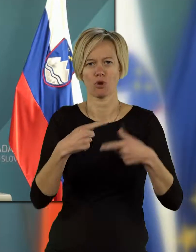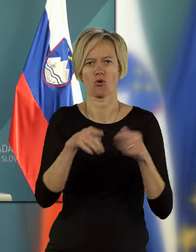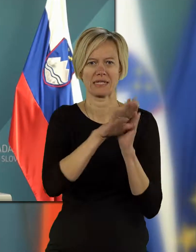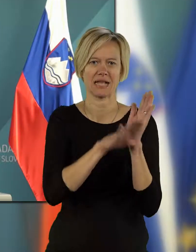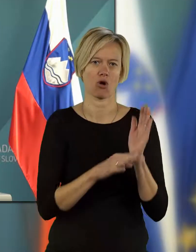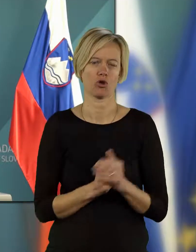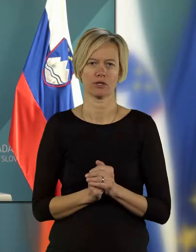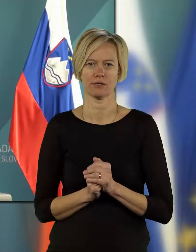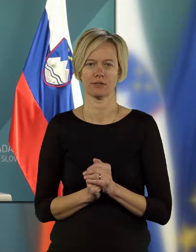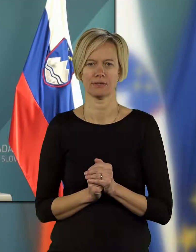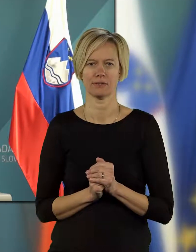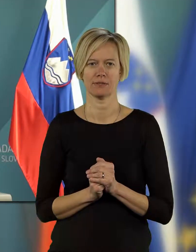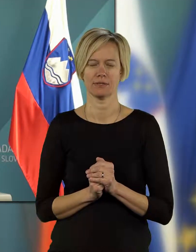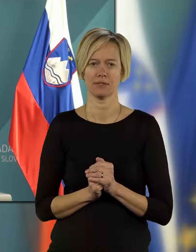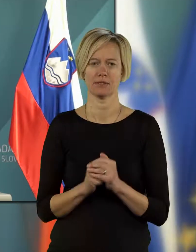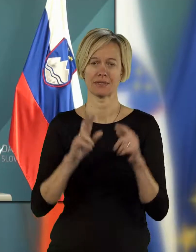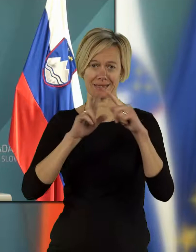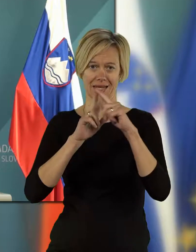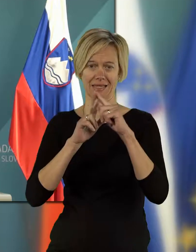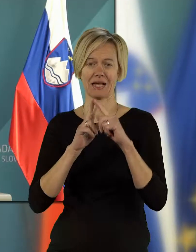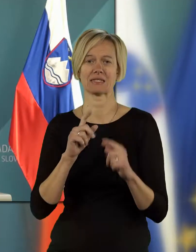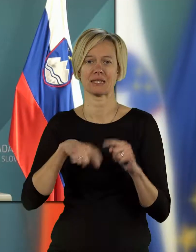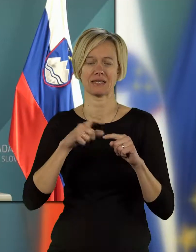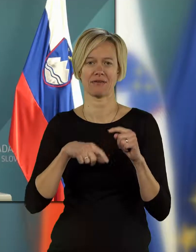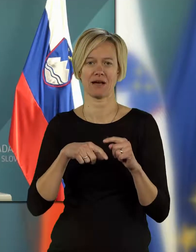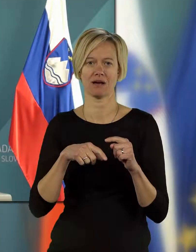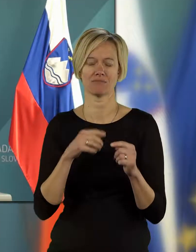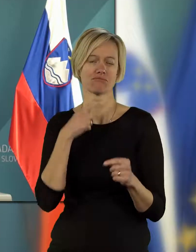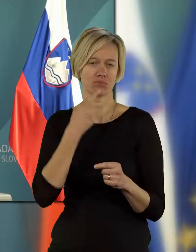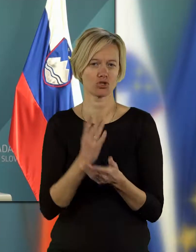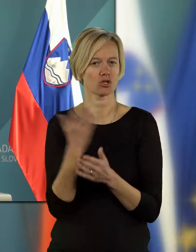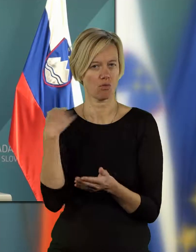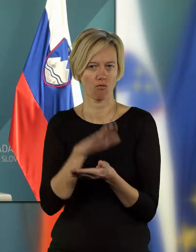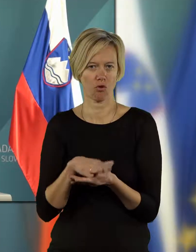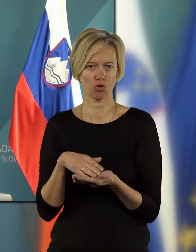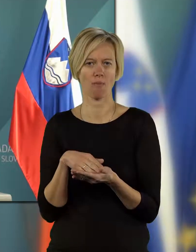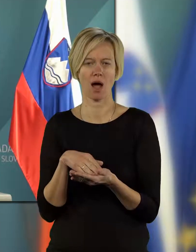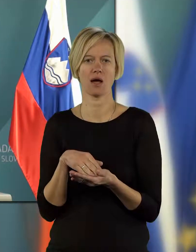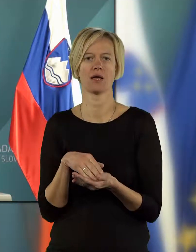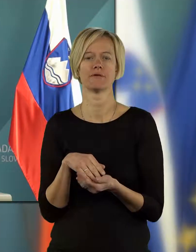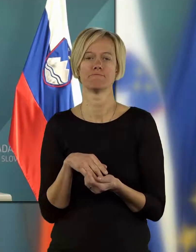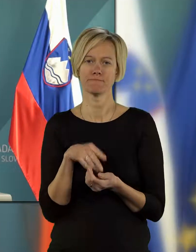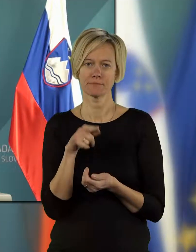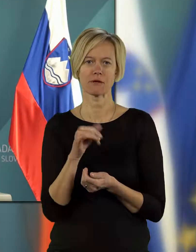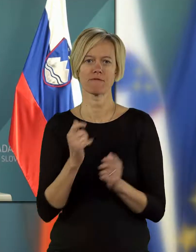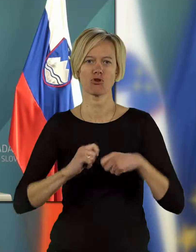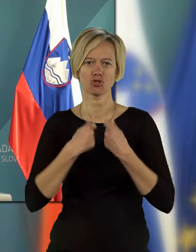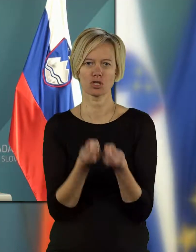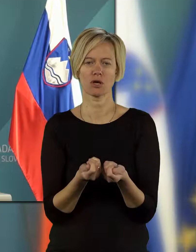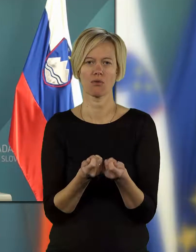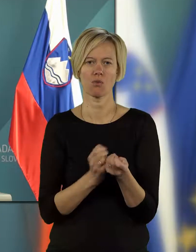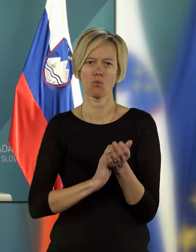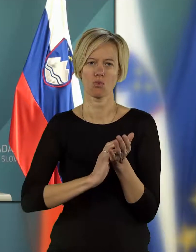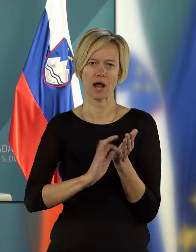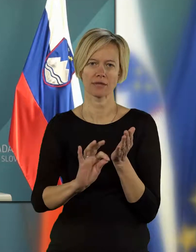postopkovni zakon. Tretja zadeva, ki sem jo omenila že uvodoma, pa je